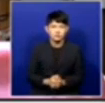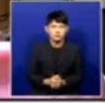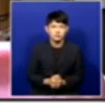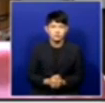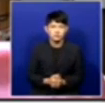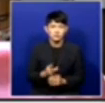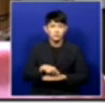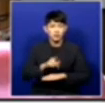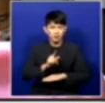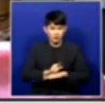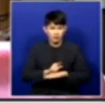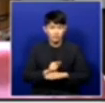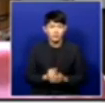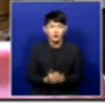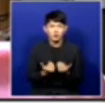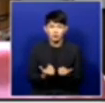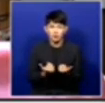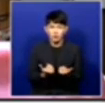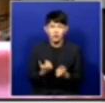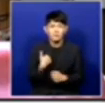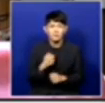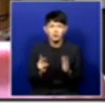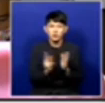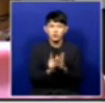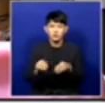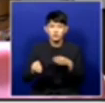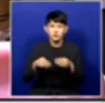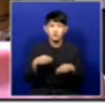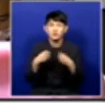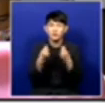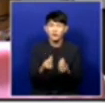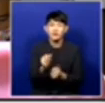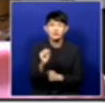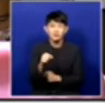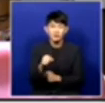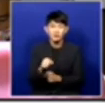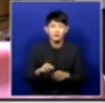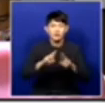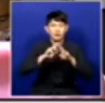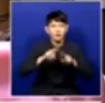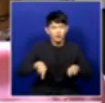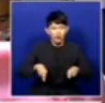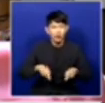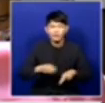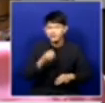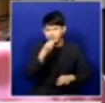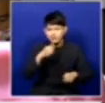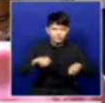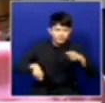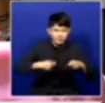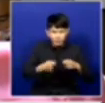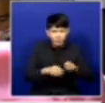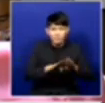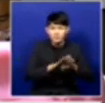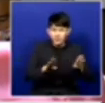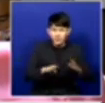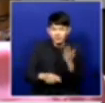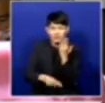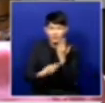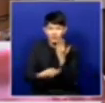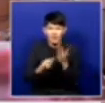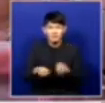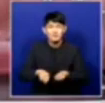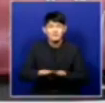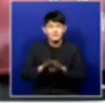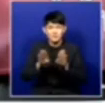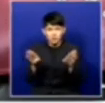ท่านประธานครับถึงแม้ว่าจะมีมาตรการผ่อนคลายไปแล้วร้านอาหารถึงจะเปิดโรงแรมจะเปิดแต่ค